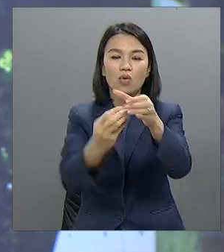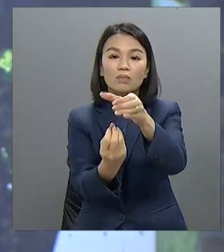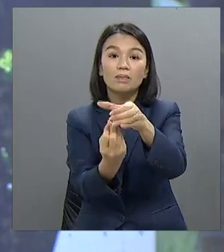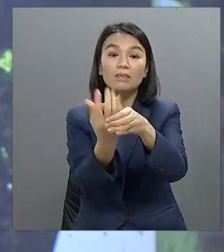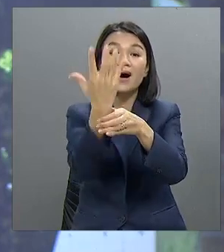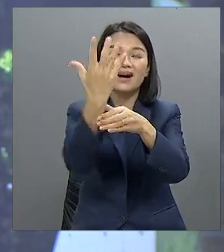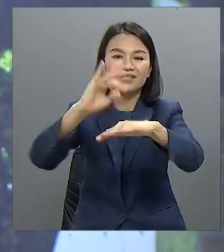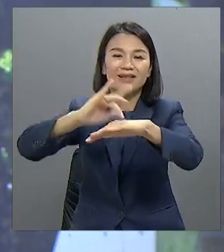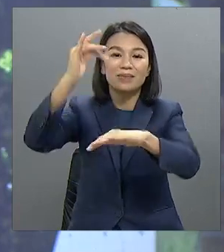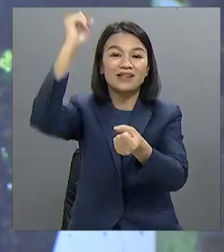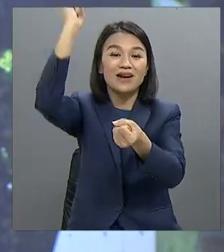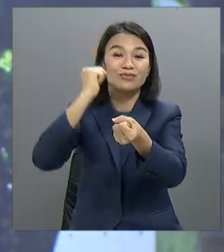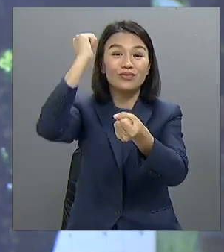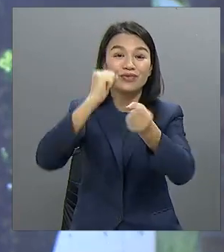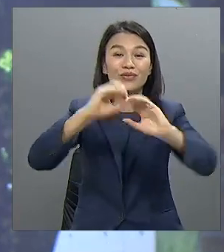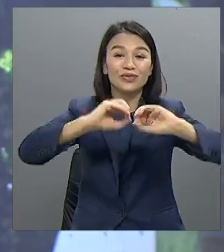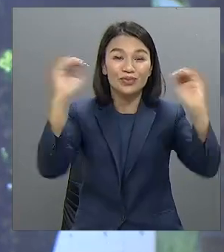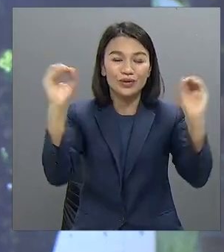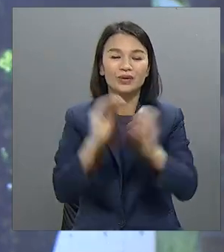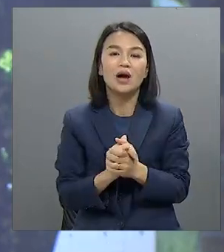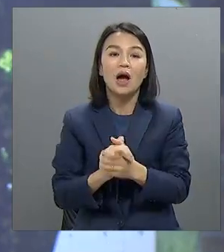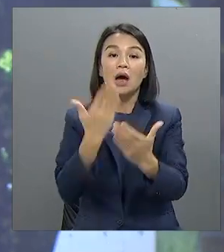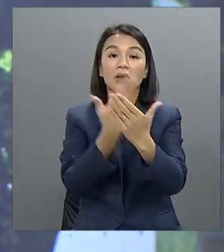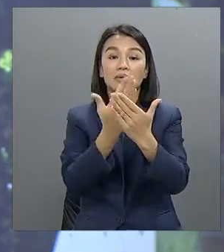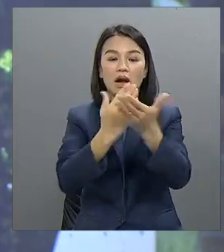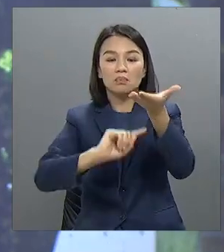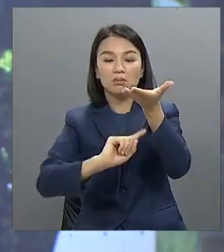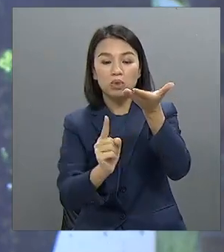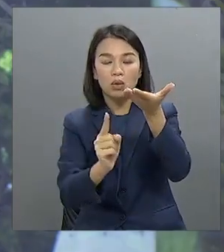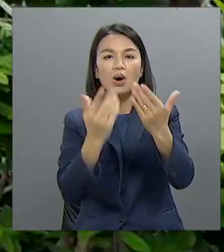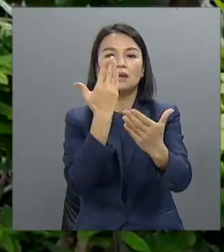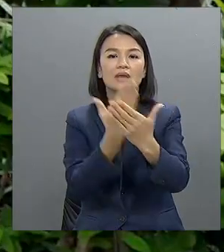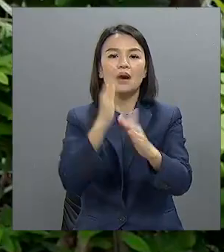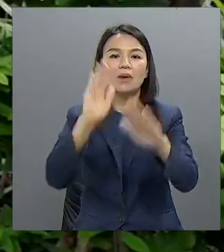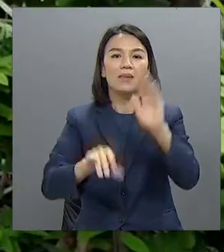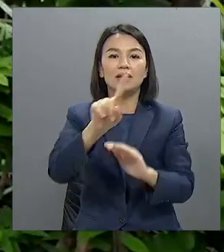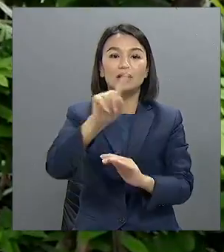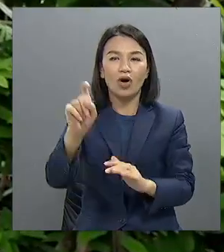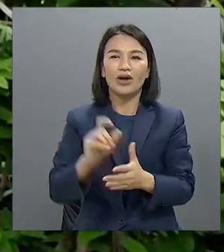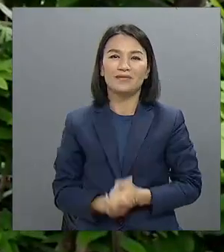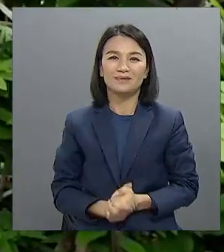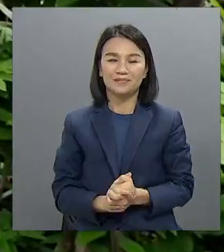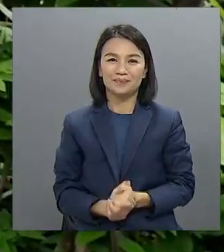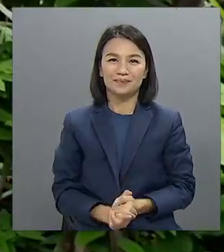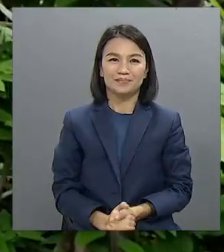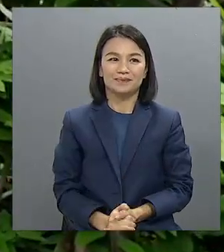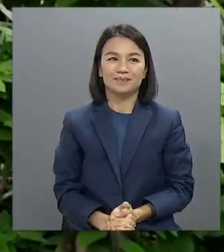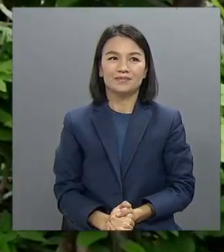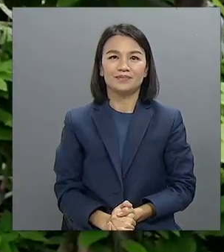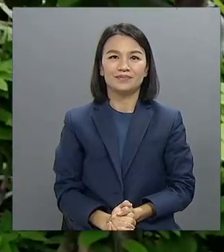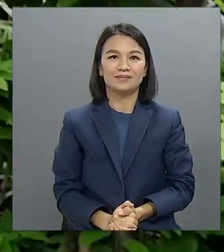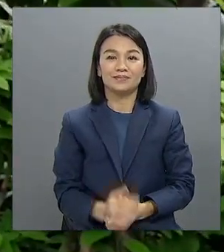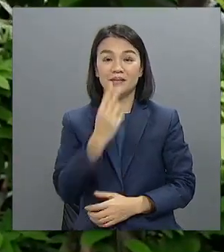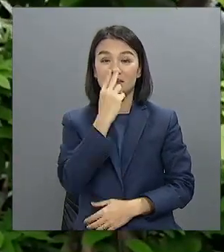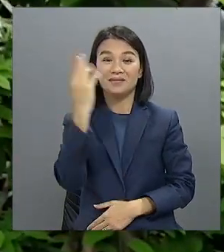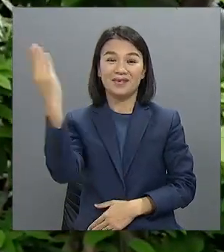แถมสร้างรายได้นะคะกิโลกรัมละ100บาททีเดียวเอาไปชมกันเลยค่ะนี่แหละค่ะคุณผู้ชมคะนี่คือแป